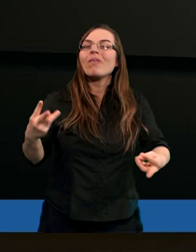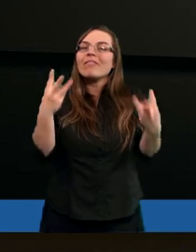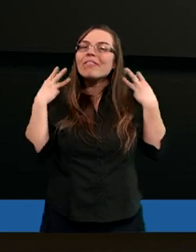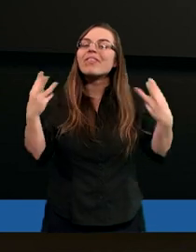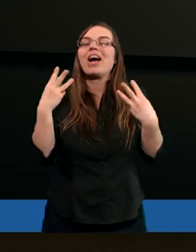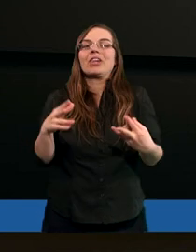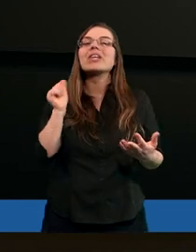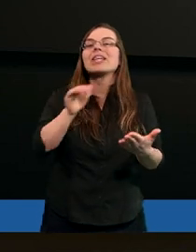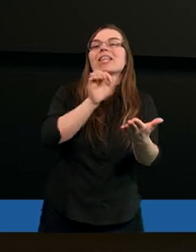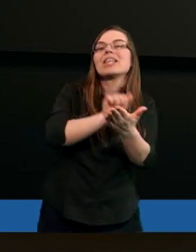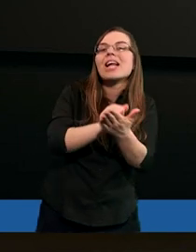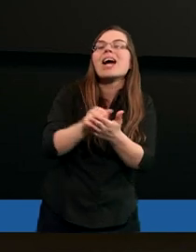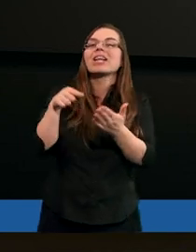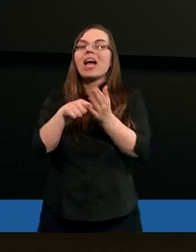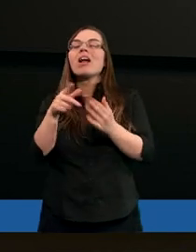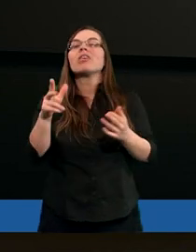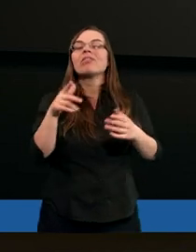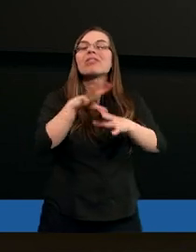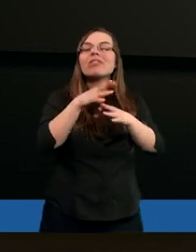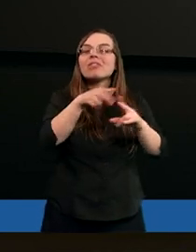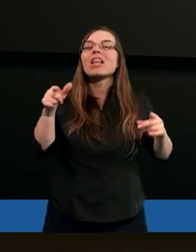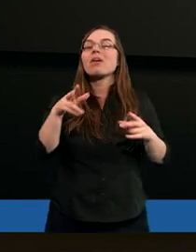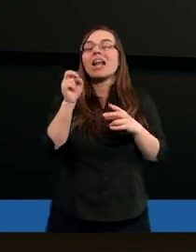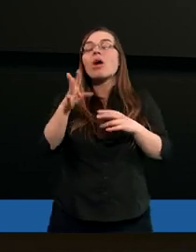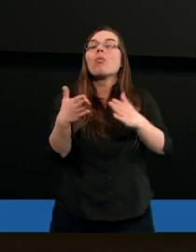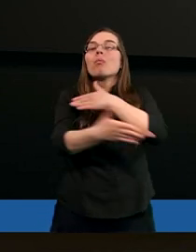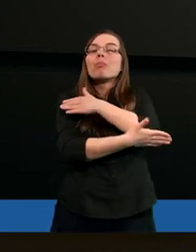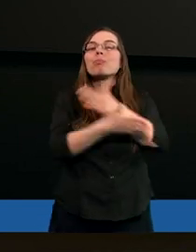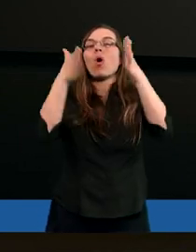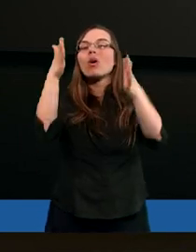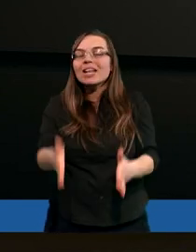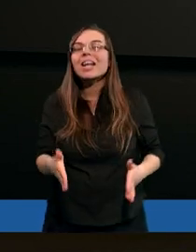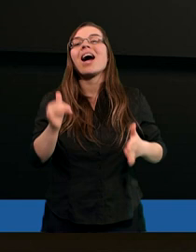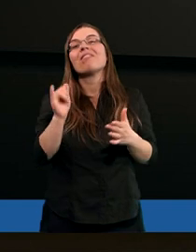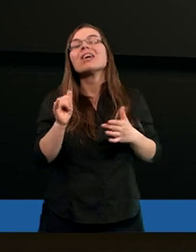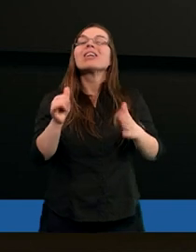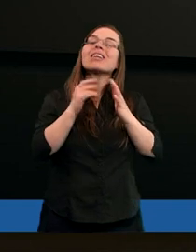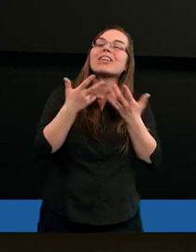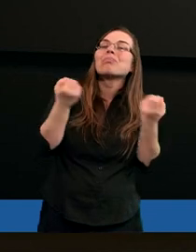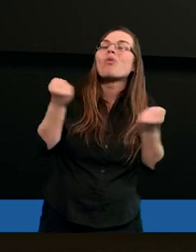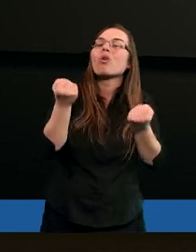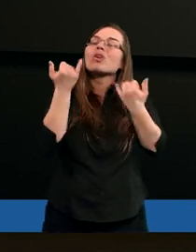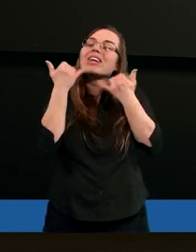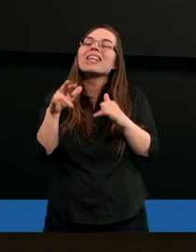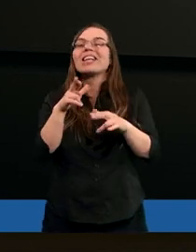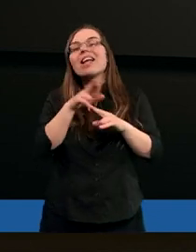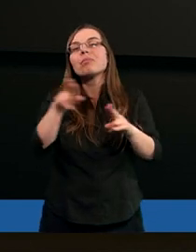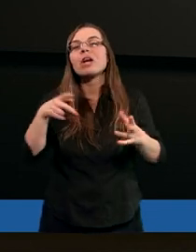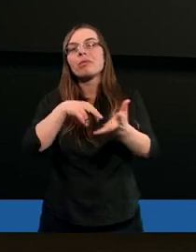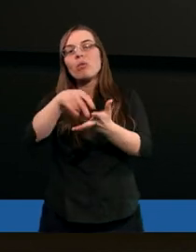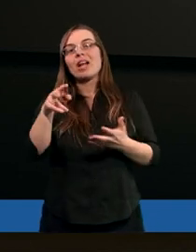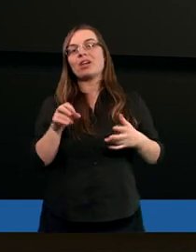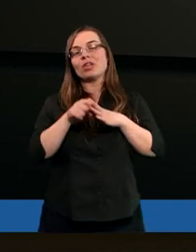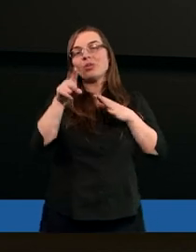dlaczego zajęli, a również w ramach tego Piotr taką postawę, a nie inną w decydującym oczywiście momencie.